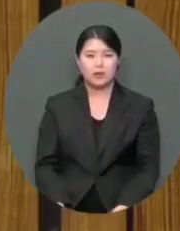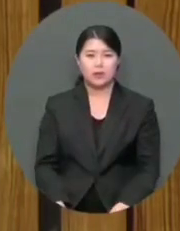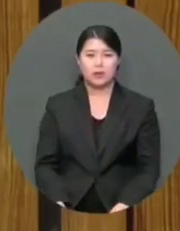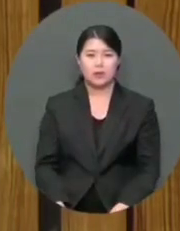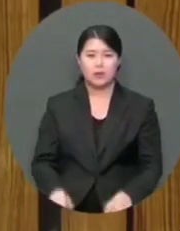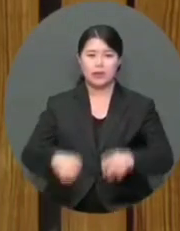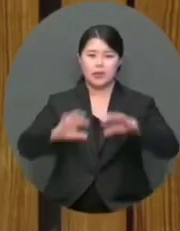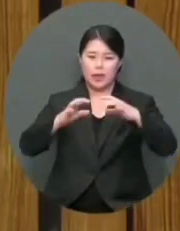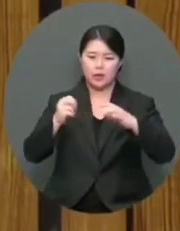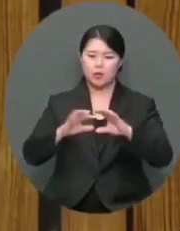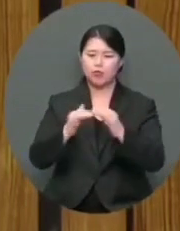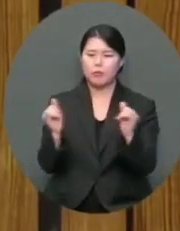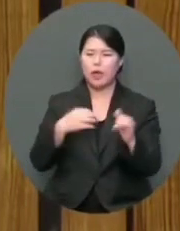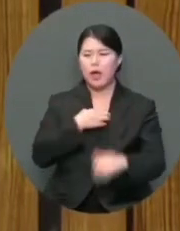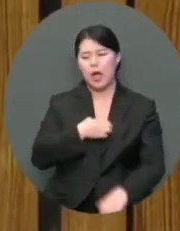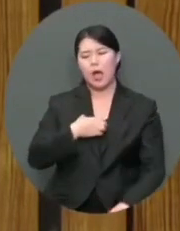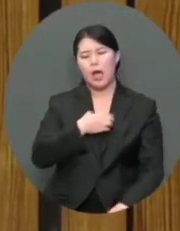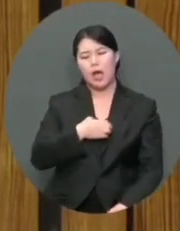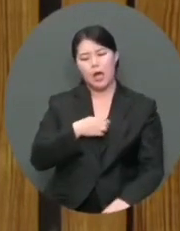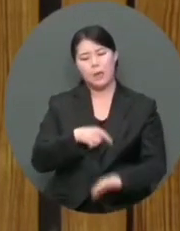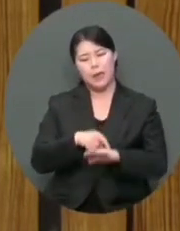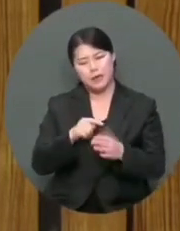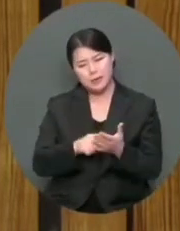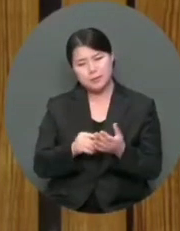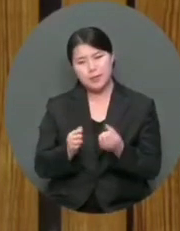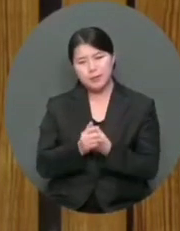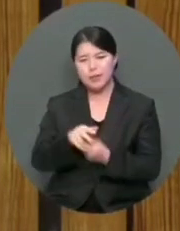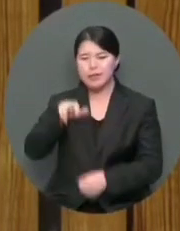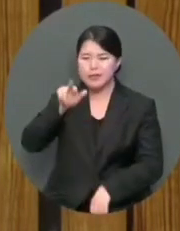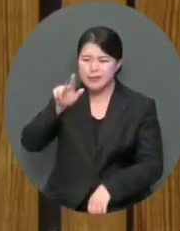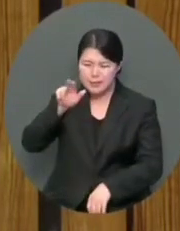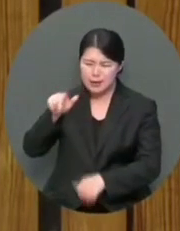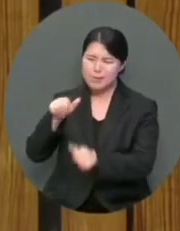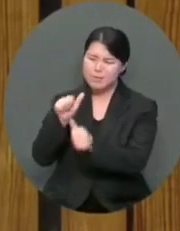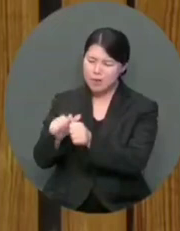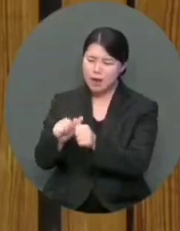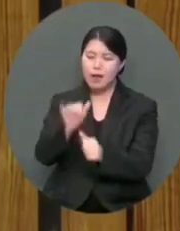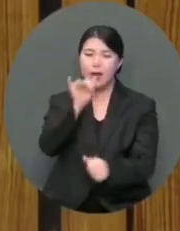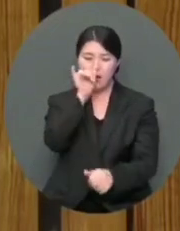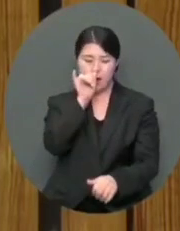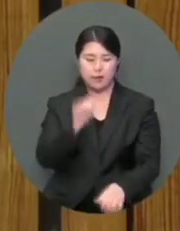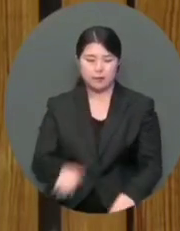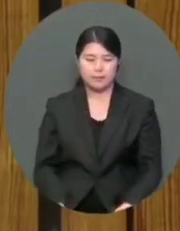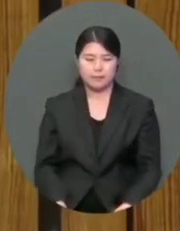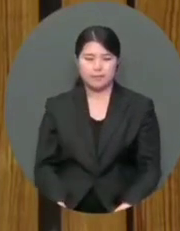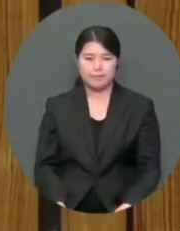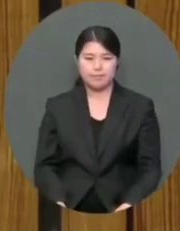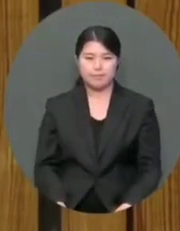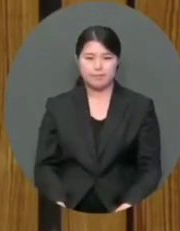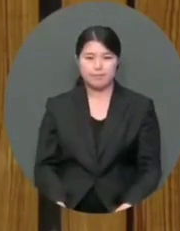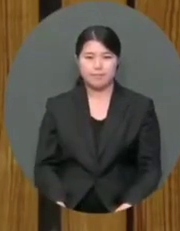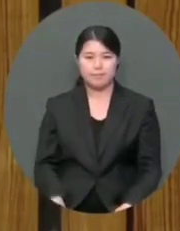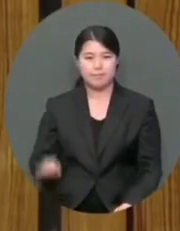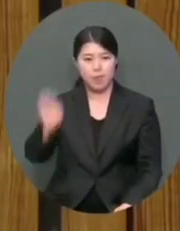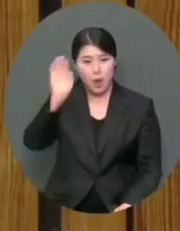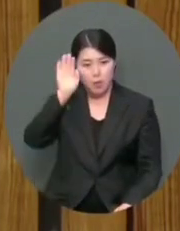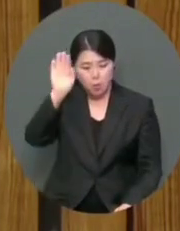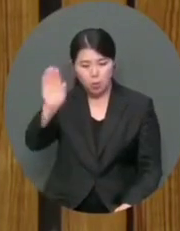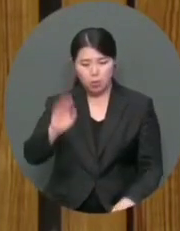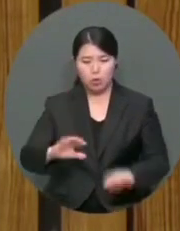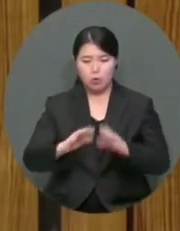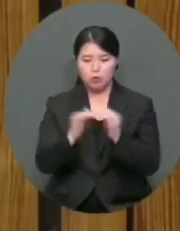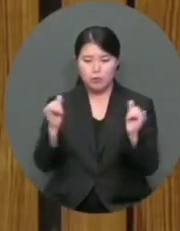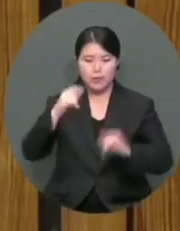나라와 국민을 걱정하는 마음에서 여러 가지 지적과 당부의 말씀이 있었습니다. 앞으로 이를 국민의